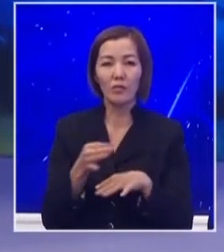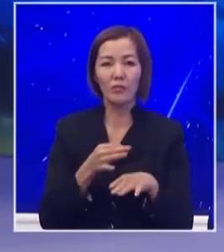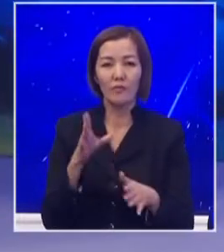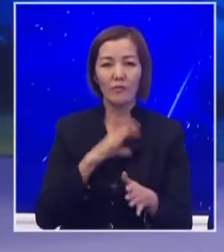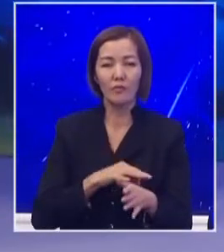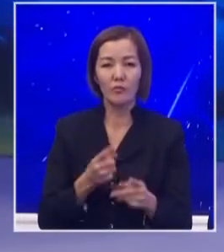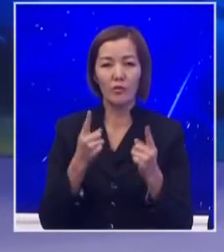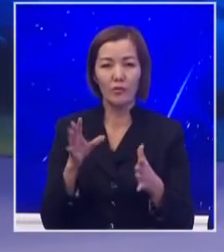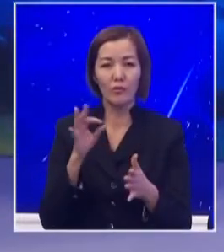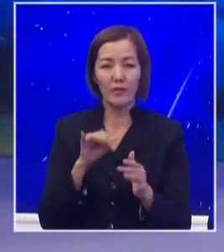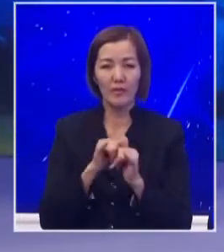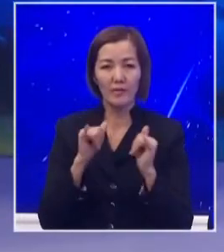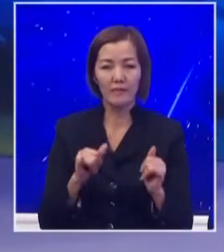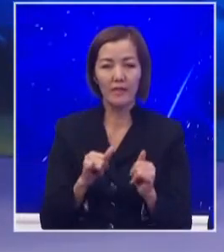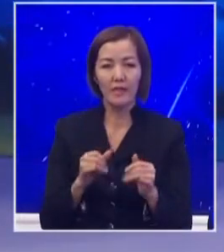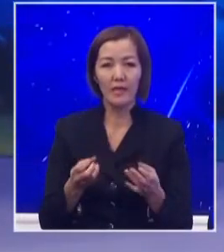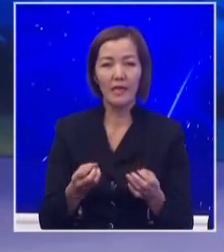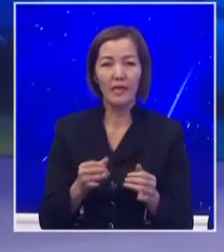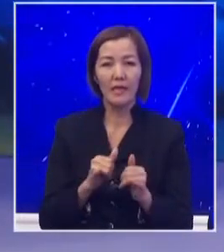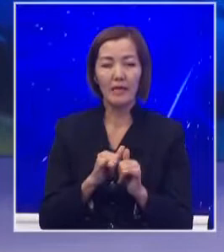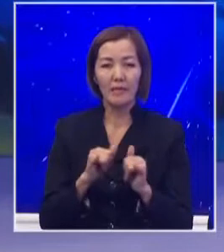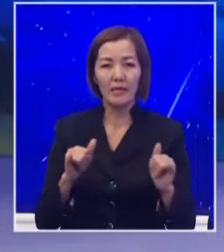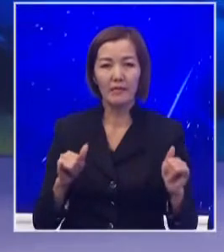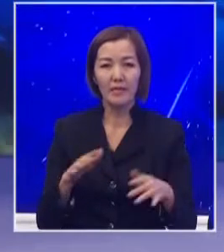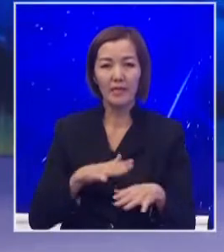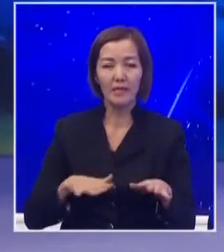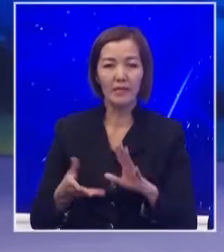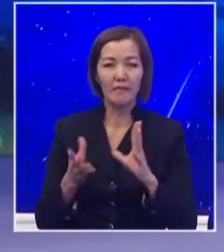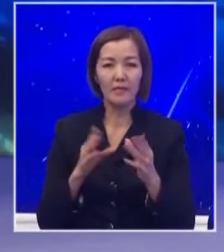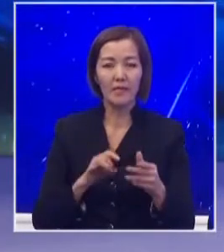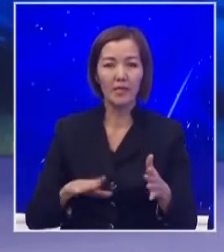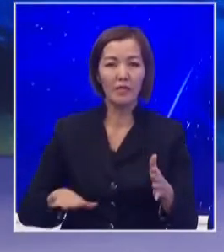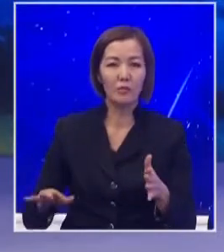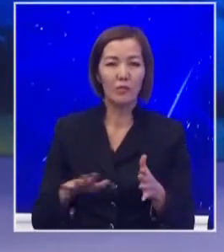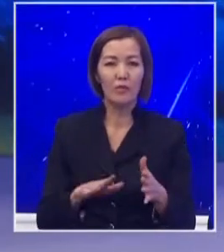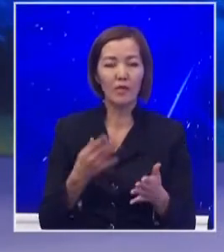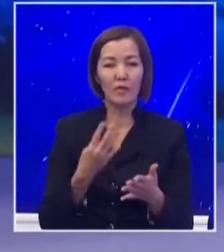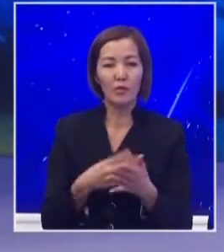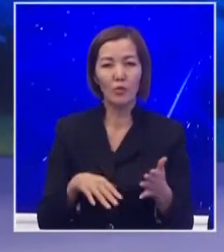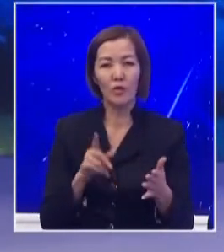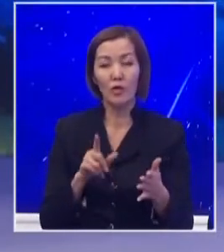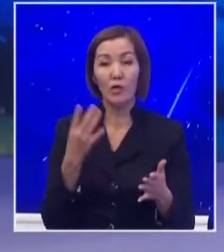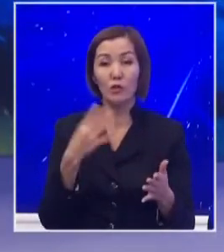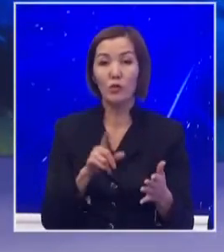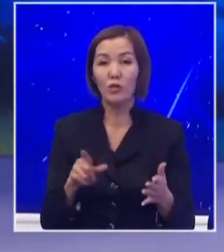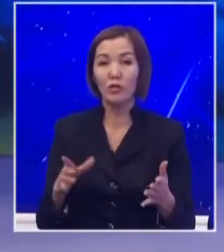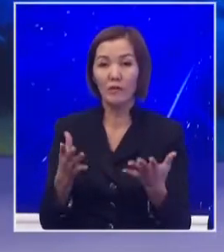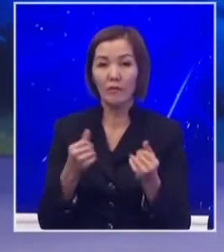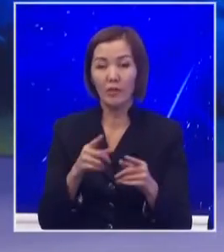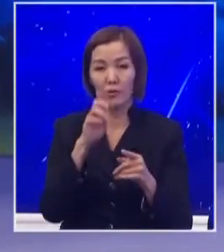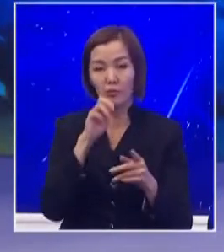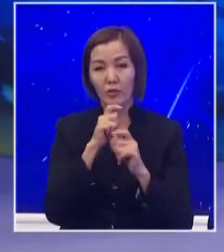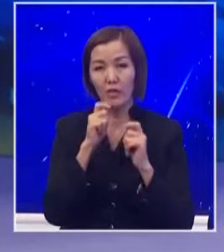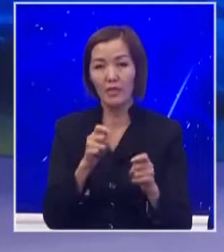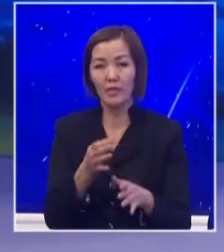внесших особый вклад в развитие и процветание края и всей республики. Порядка 40 человек получили различные государственные награды, а